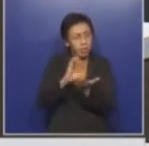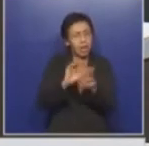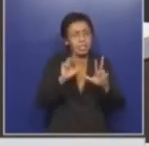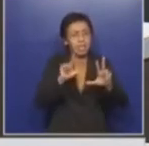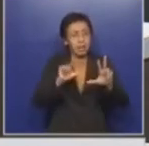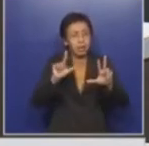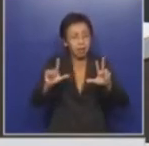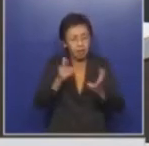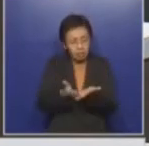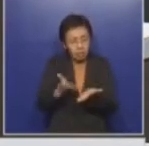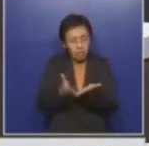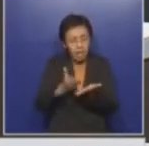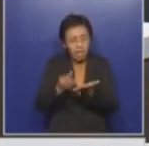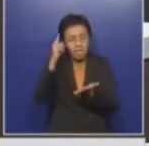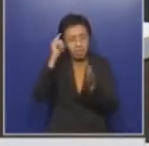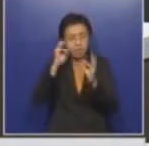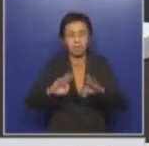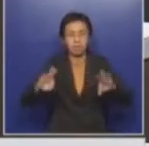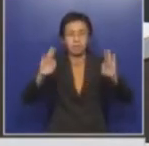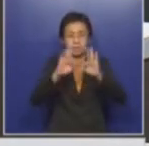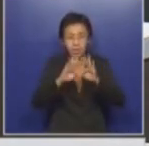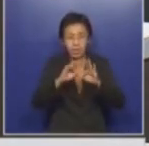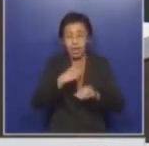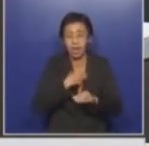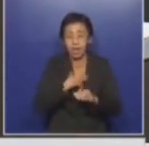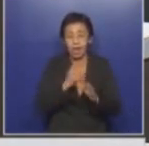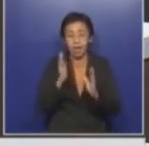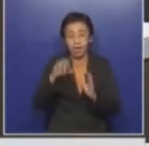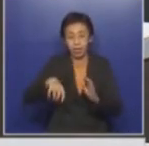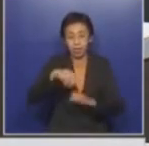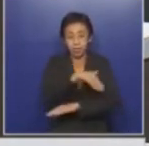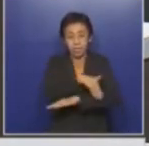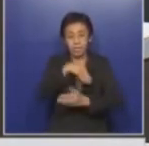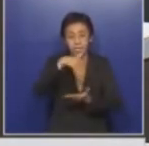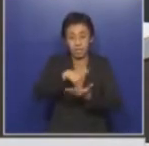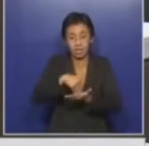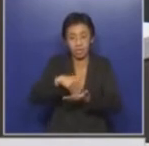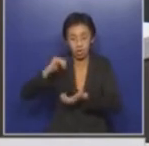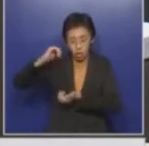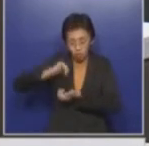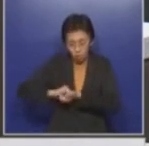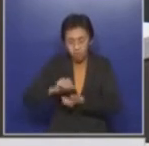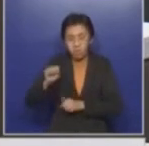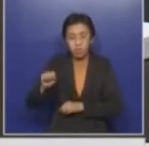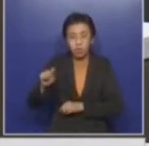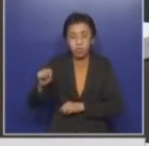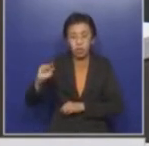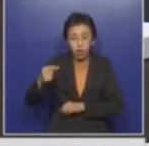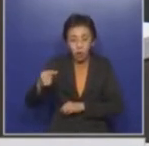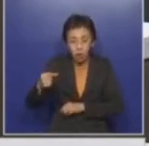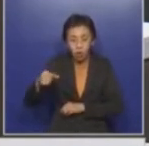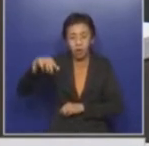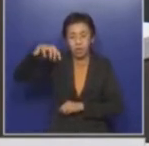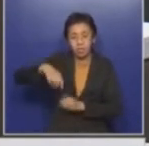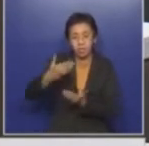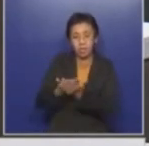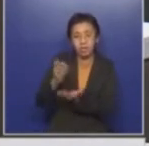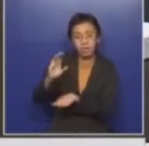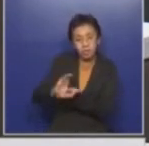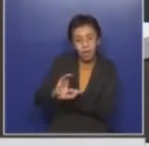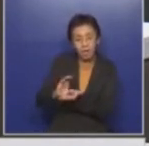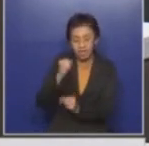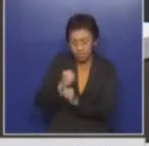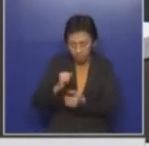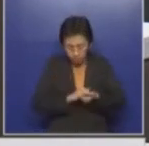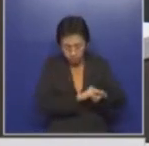เพราะฉะนั้นกรมบัญชีกลางกรุณาที่จะต้องทำงานกับสตง.ทำงานกับสำนักงบประมาณเพื่อที่จะบอกกับ